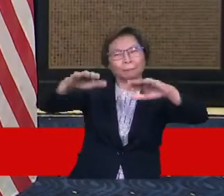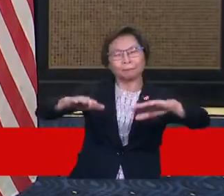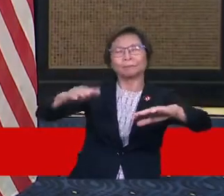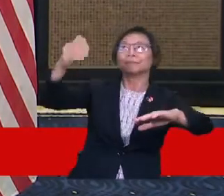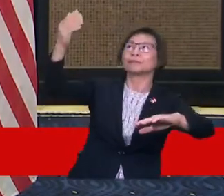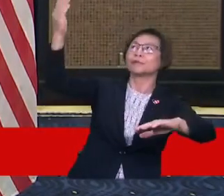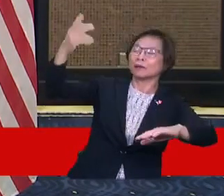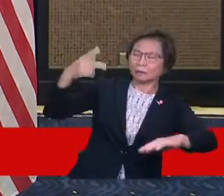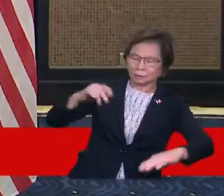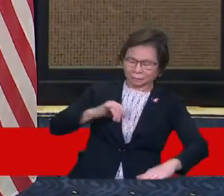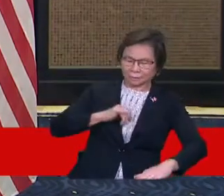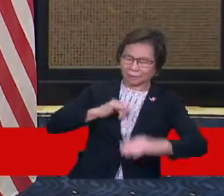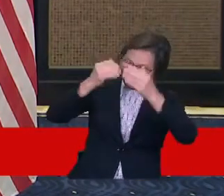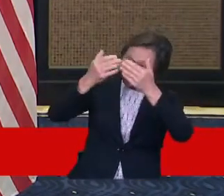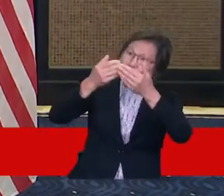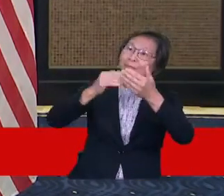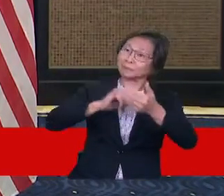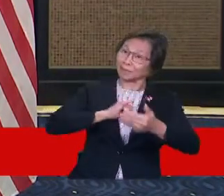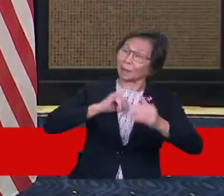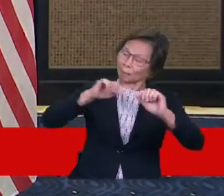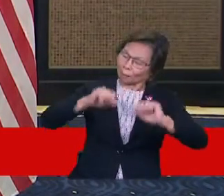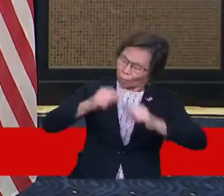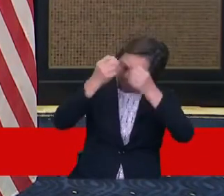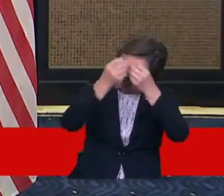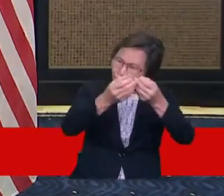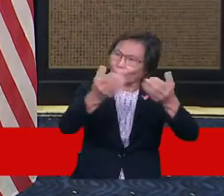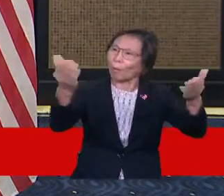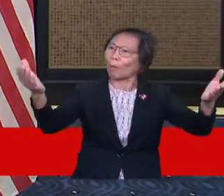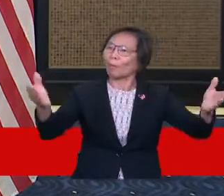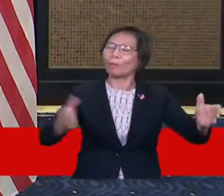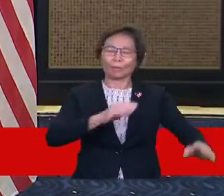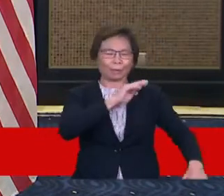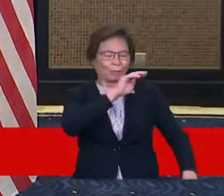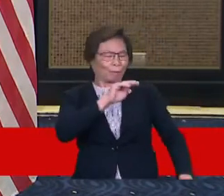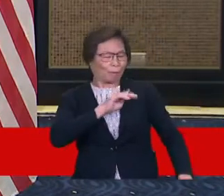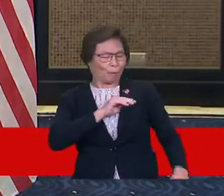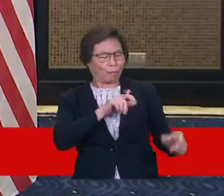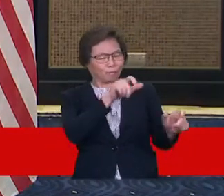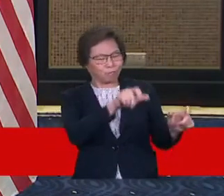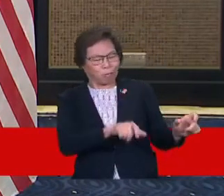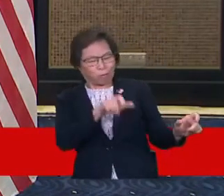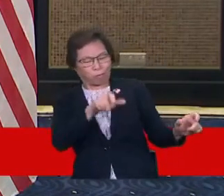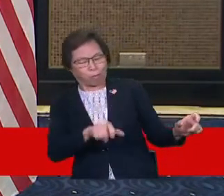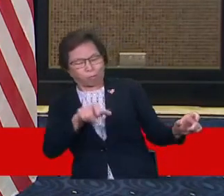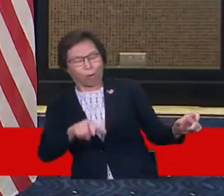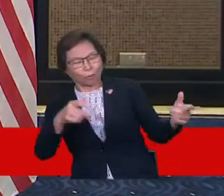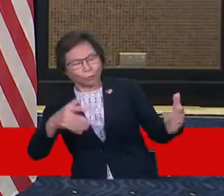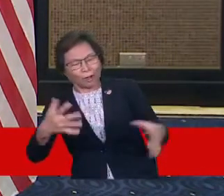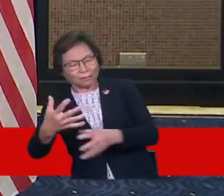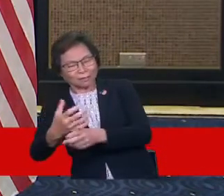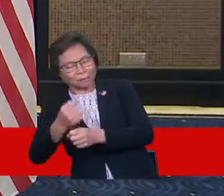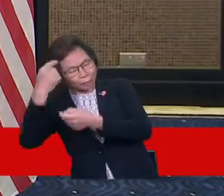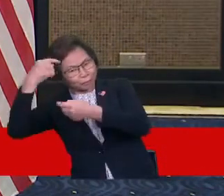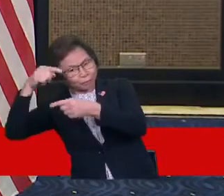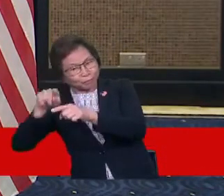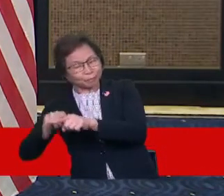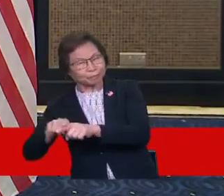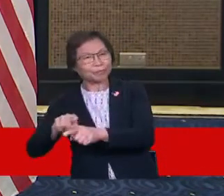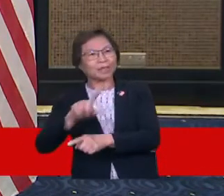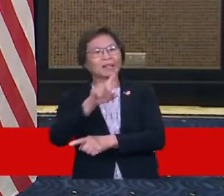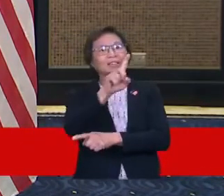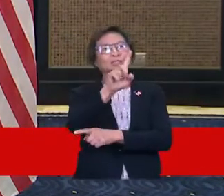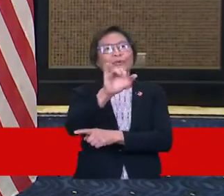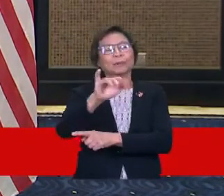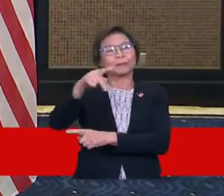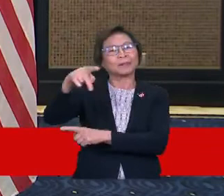dapat saya mengumkan barisan kabinet yang telah mendapat perkenan kebawah duli Yang